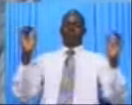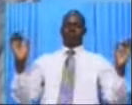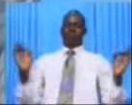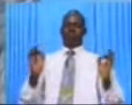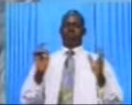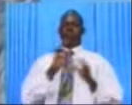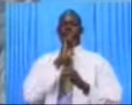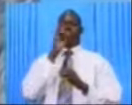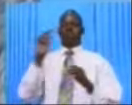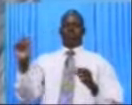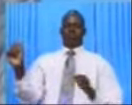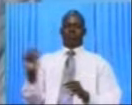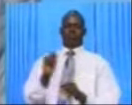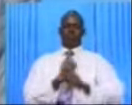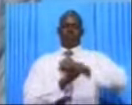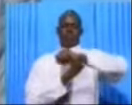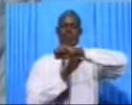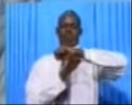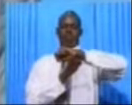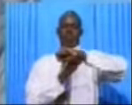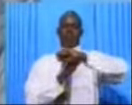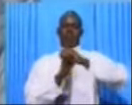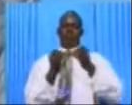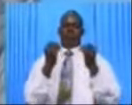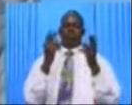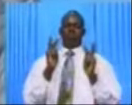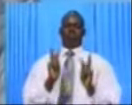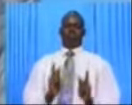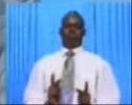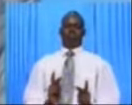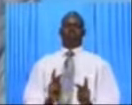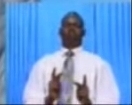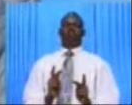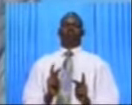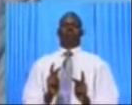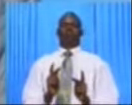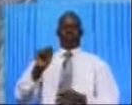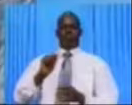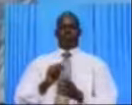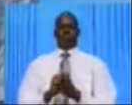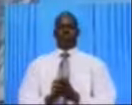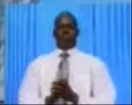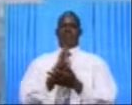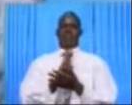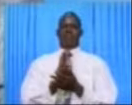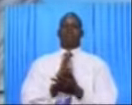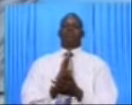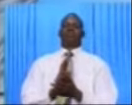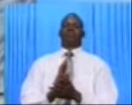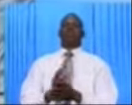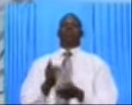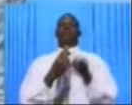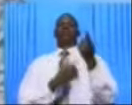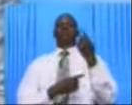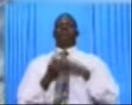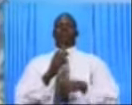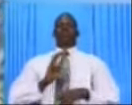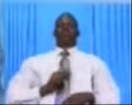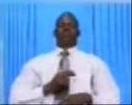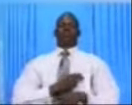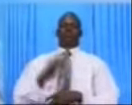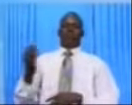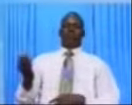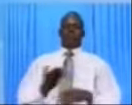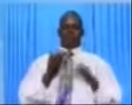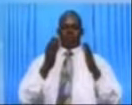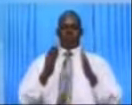sera d'assurer la sécurité des aficionados car chaque année, de nombreux meurtres sont commis. Nous allons retrouver notre invité, M.